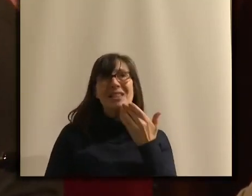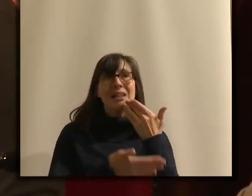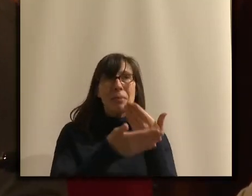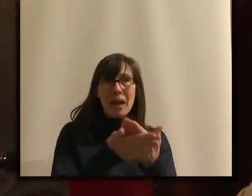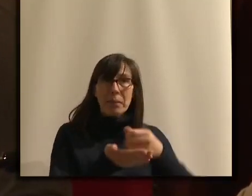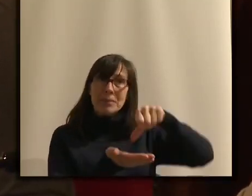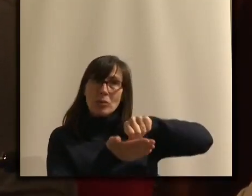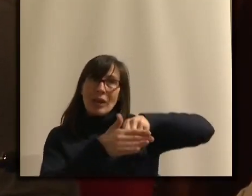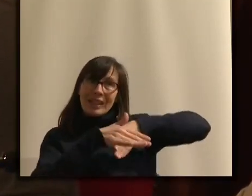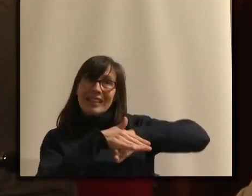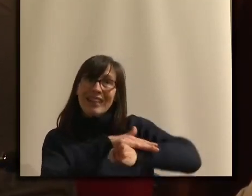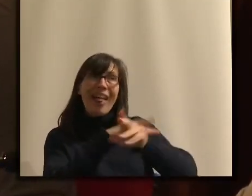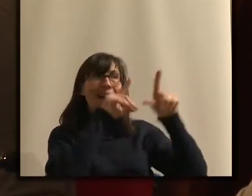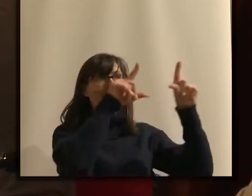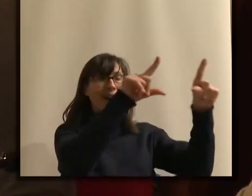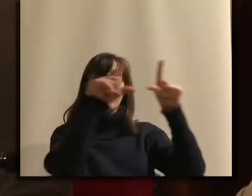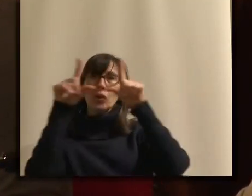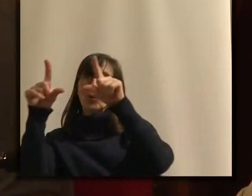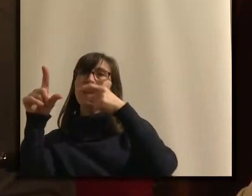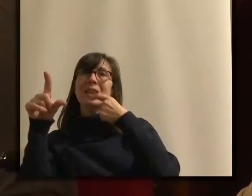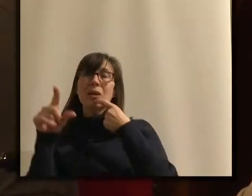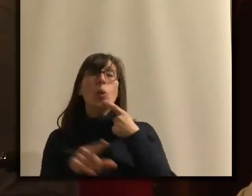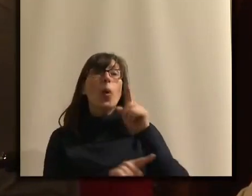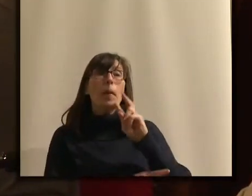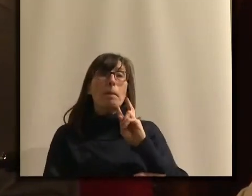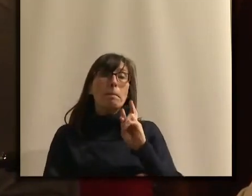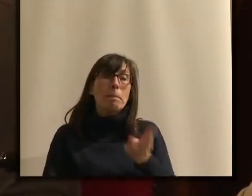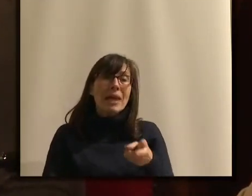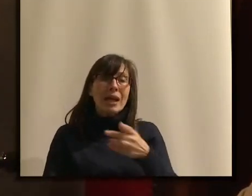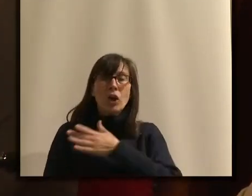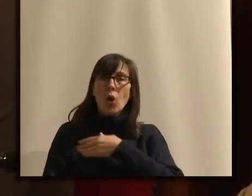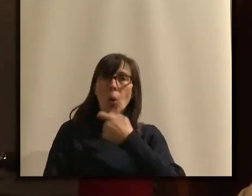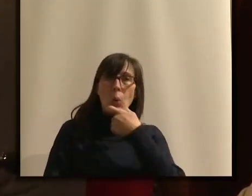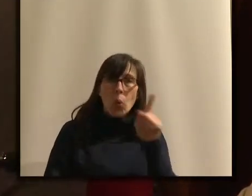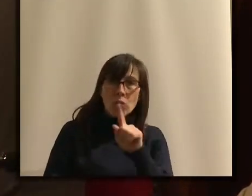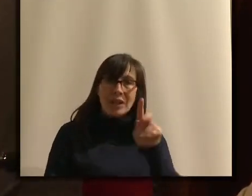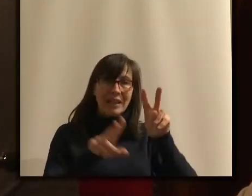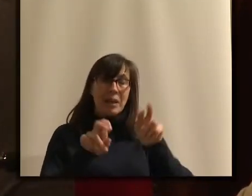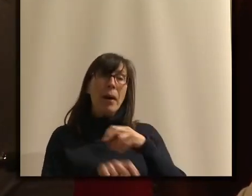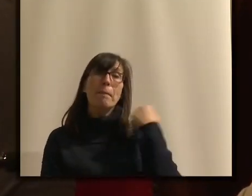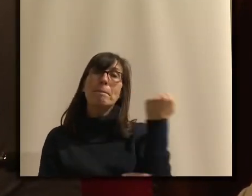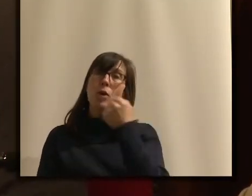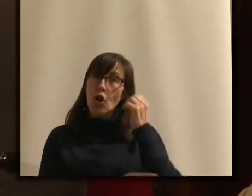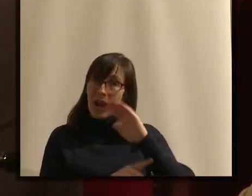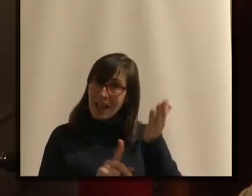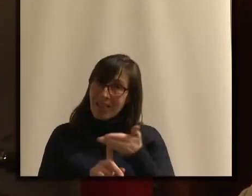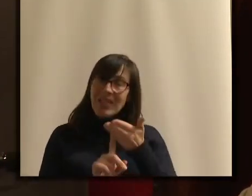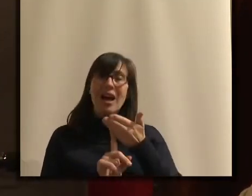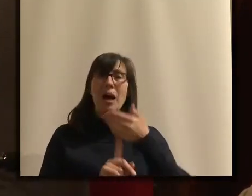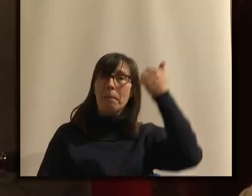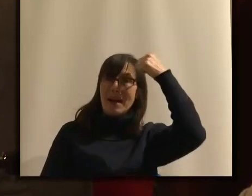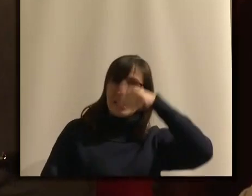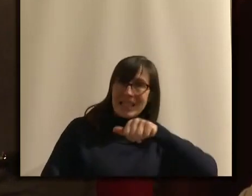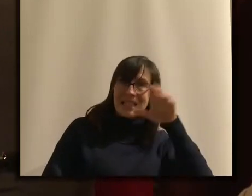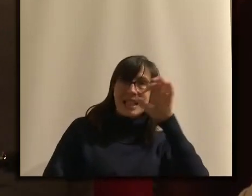entrades de la ciutat on es posés que Vic estava en contra de les violències masclistes i LGTBI-fòbiques. Una petita